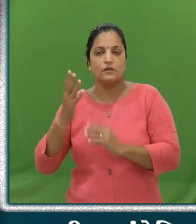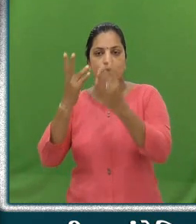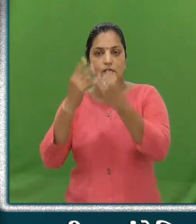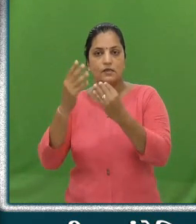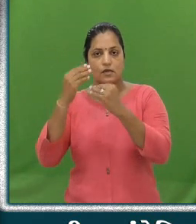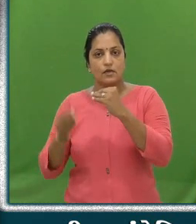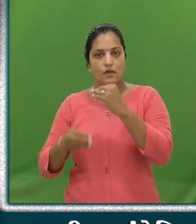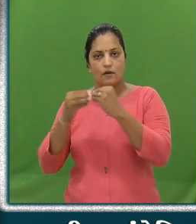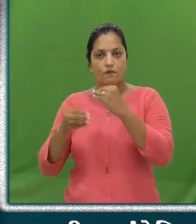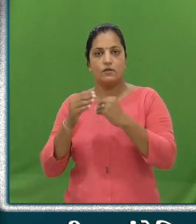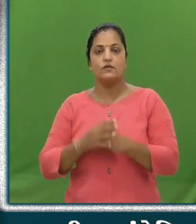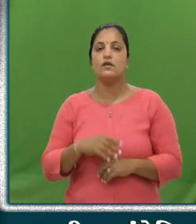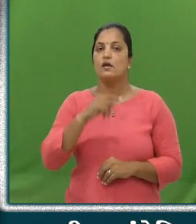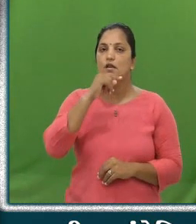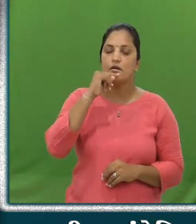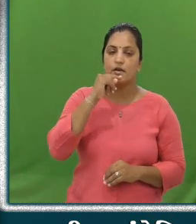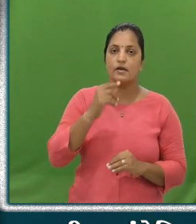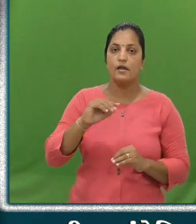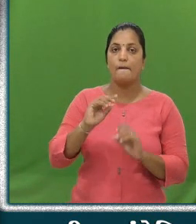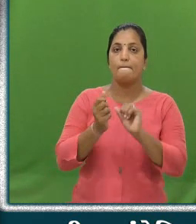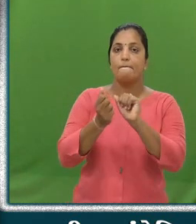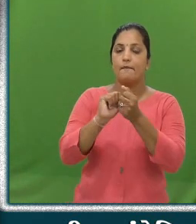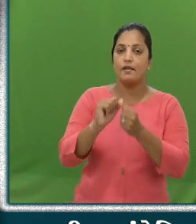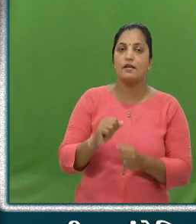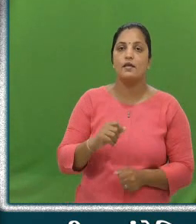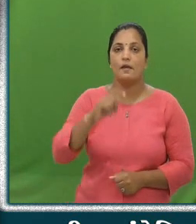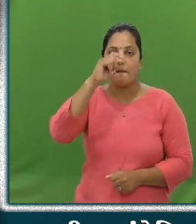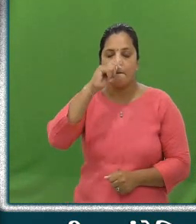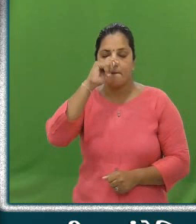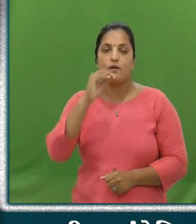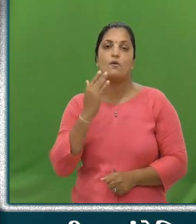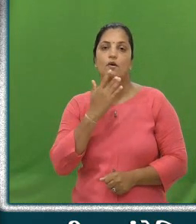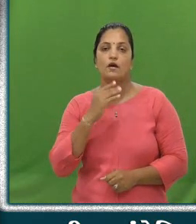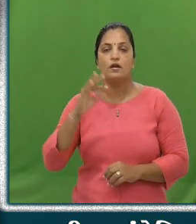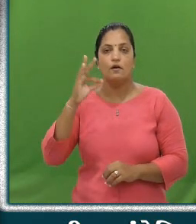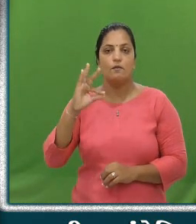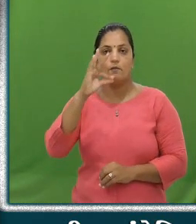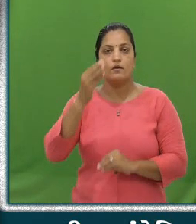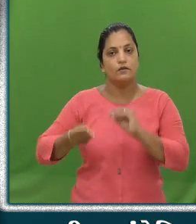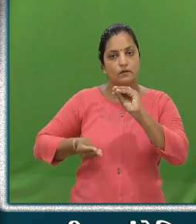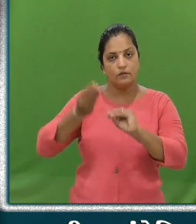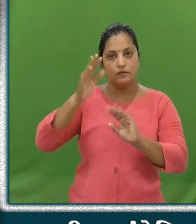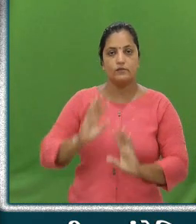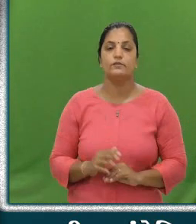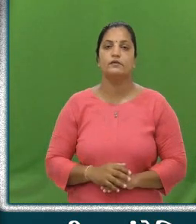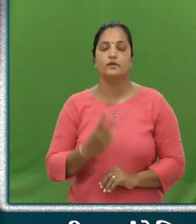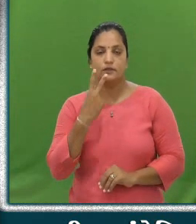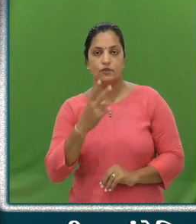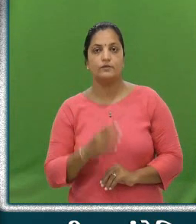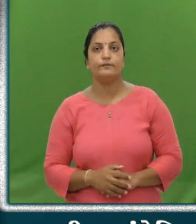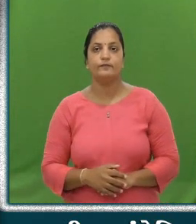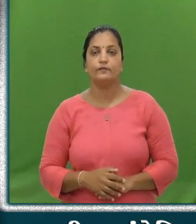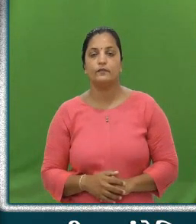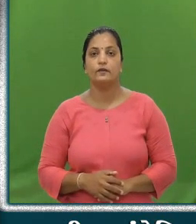હોય છે લાલ ભમરાની વધે તેવી જ રીતે જે કહેવામાં આવે છે વાદળી રંગના ભમરાની સંખ્યા વધતી જતી જોવા મળે